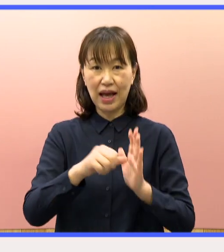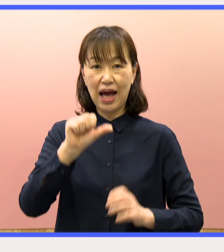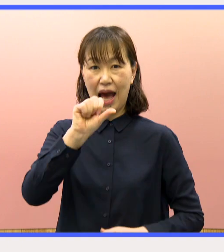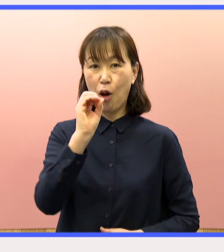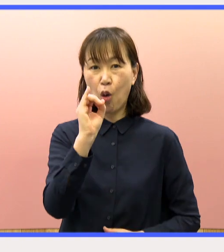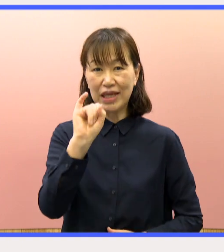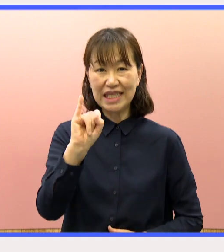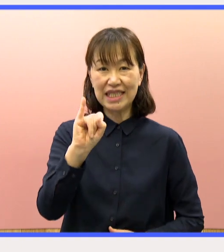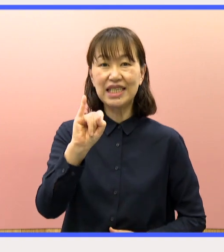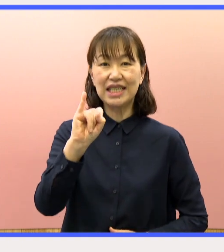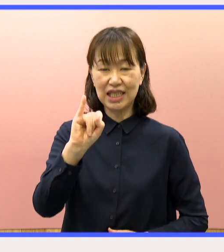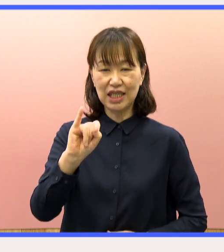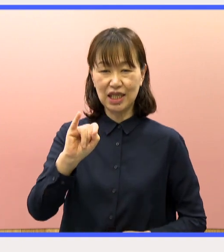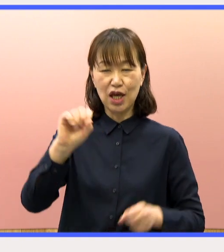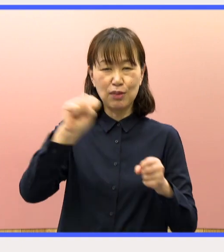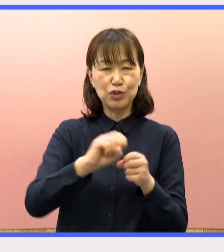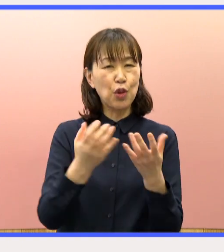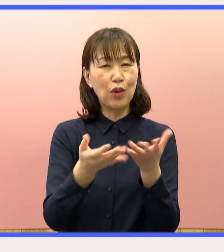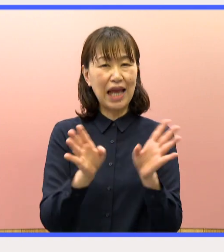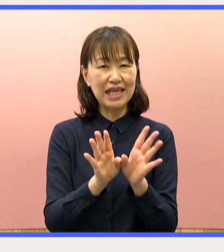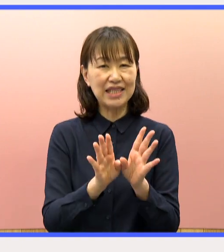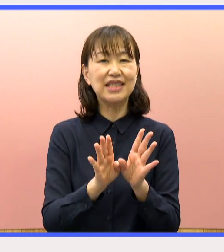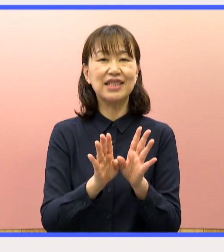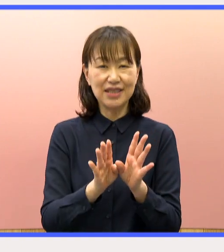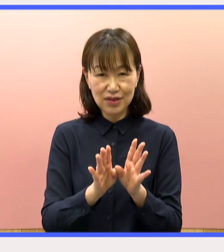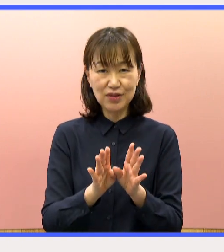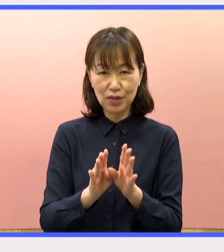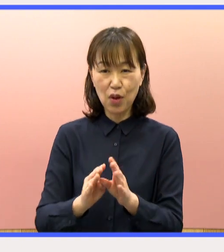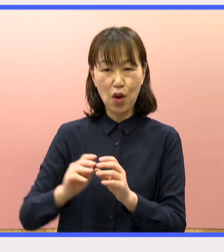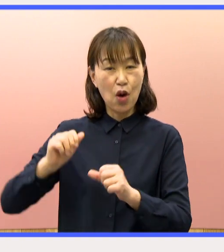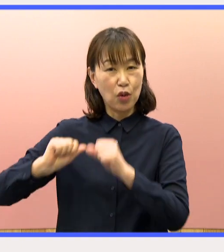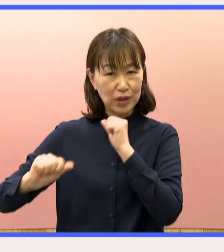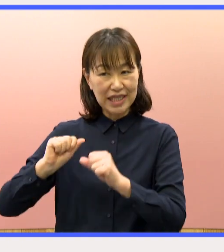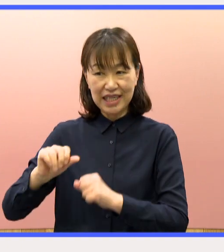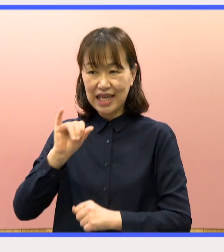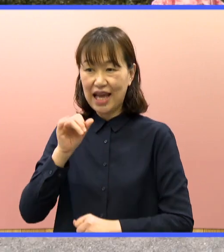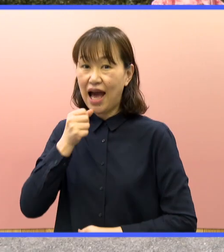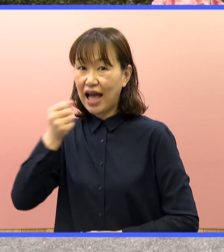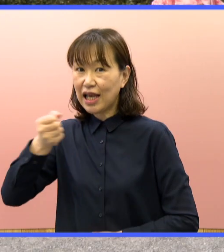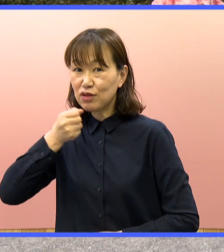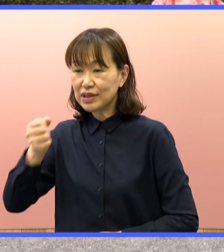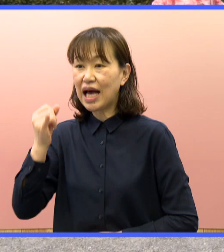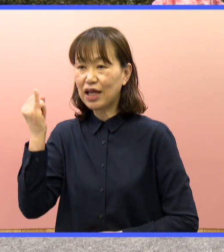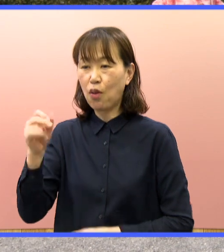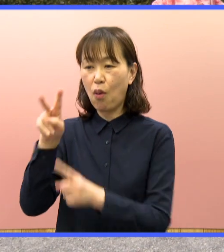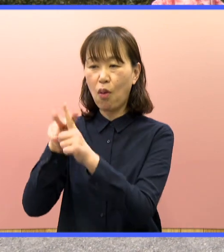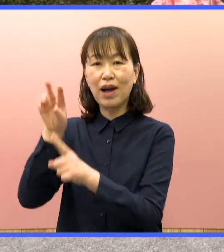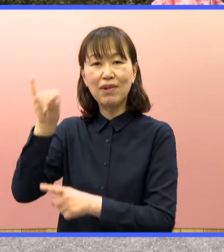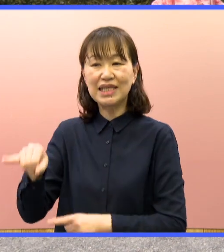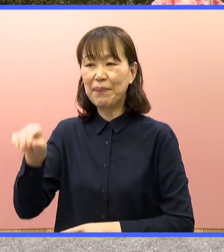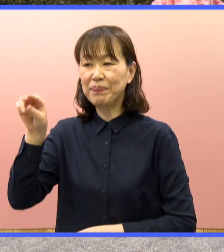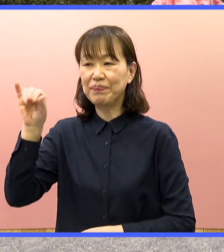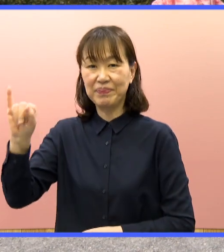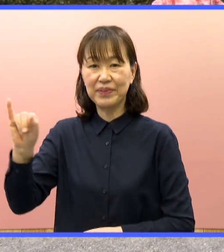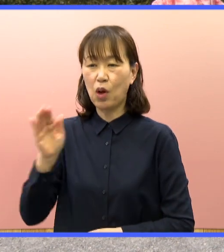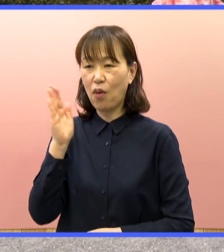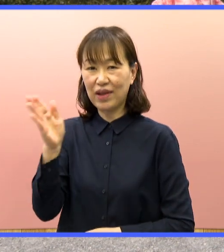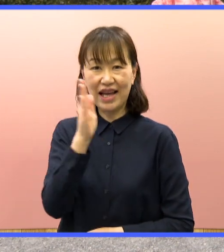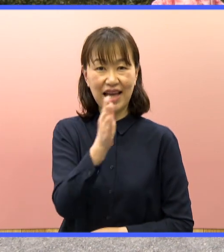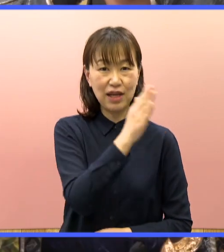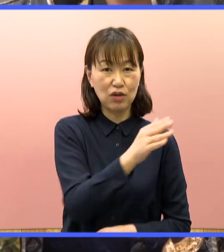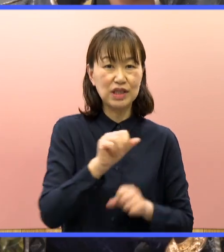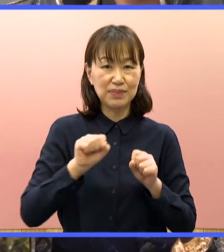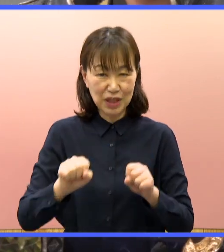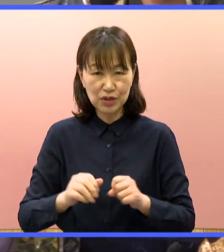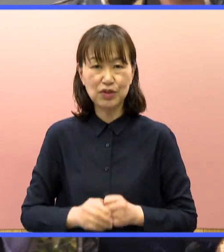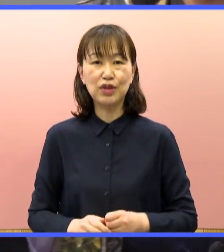展開中のフリーアナウンサー小川早苗さんにお願いいたします。3月17日の金曜日に大河ドラマ館